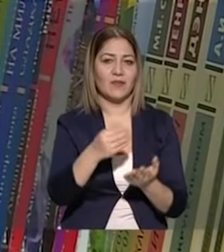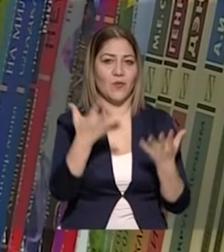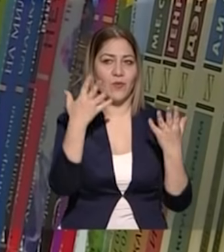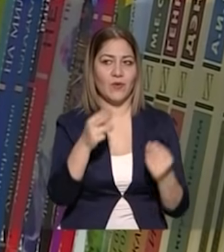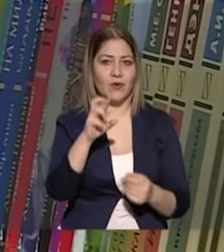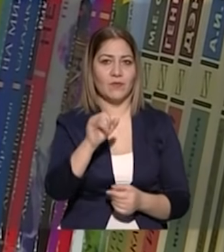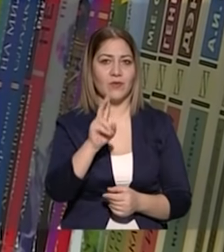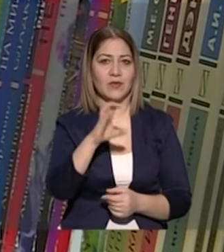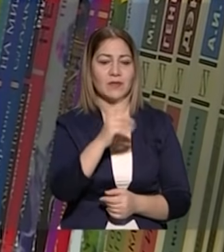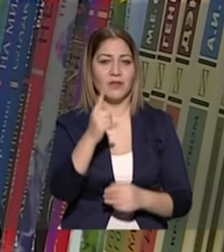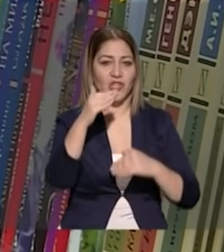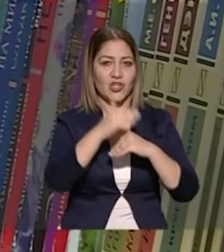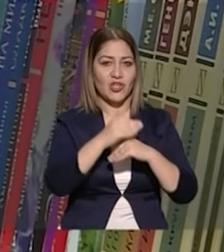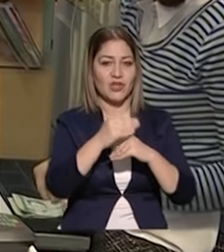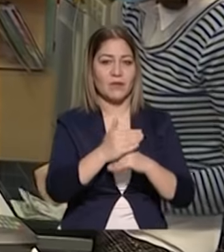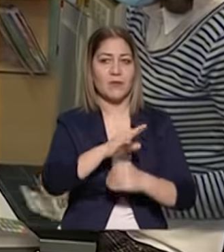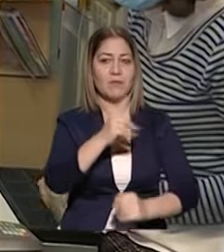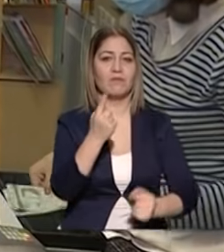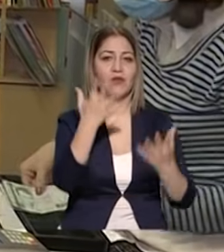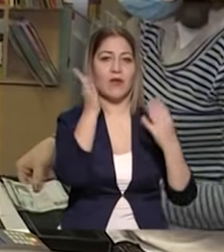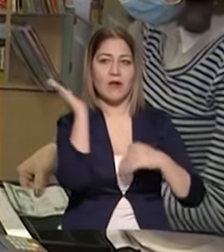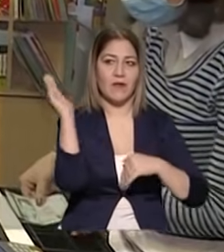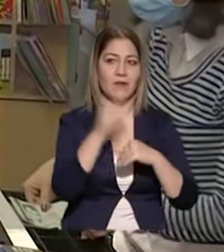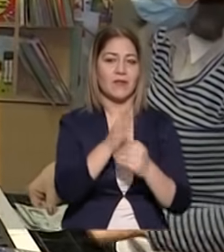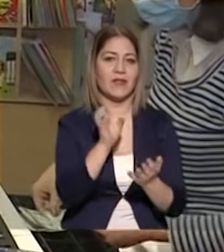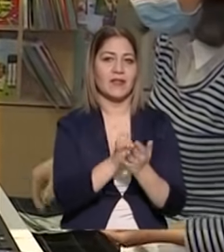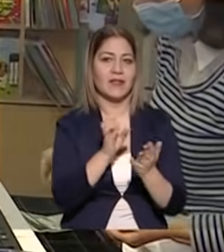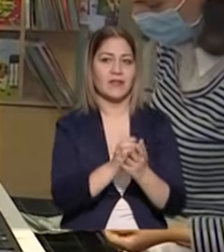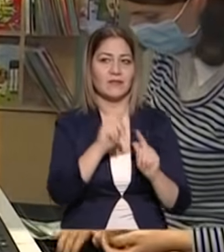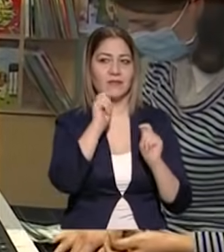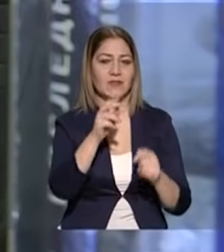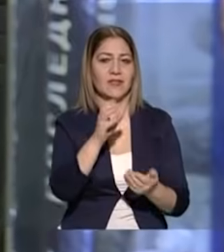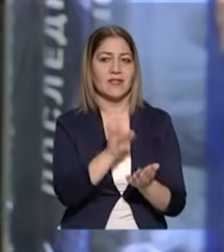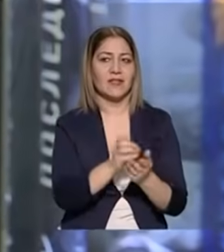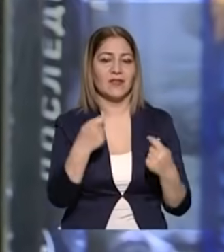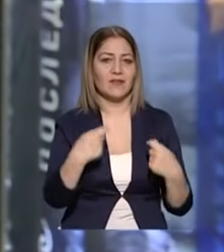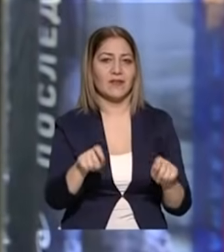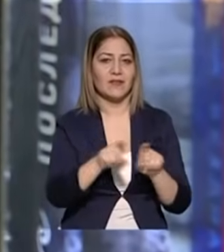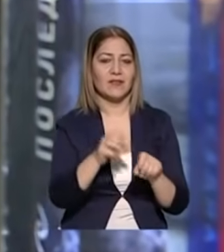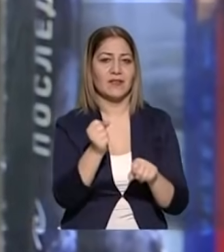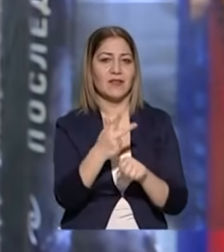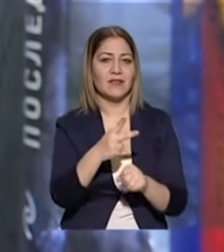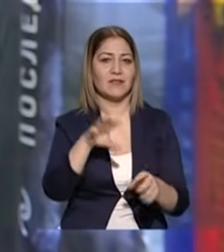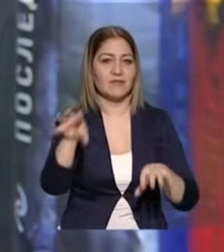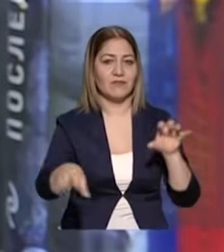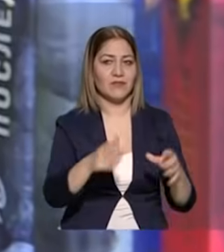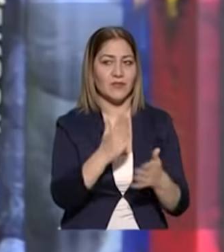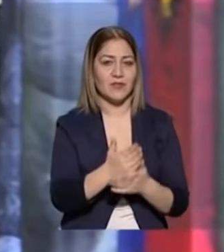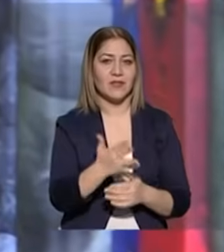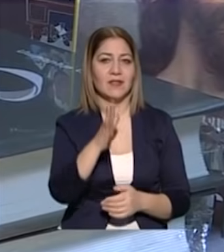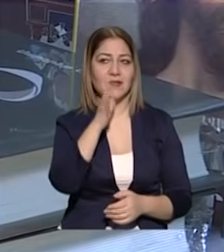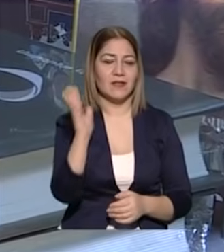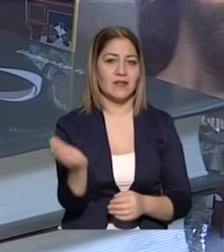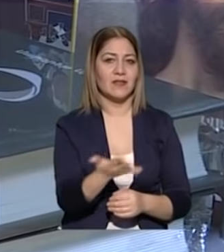այս անգամ ոչ թե մեկ գիշեր, այլ մի ամբողջ օր ու գիշեր է գրքին նվիրել։ Գրախանութների ցանցը, որ 13 վաճառակետ ունի, արդեն